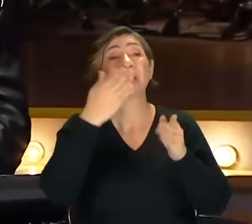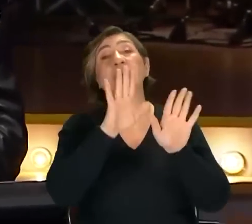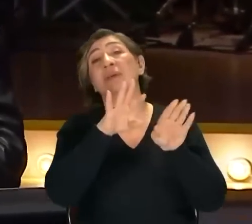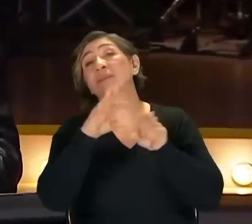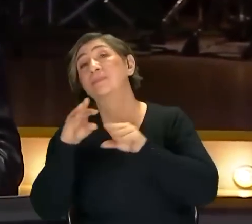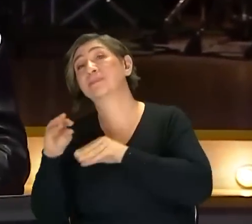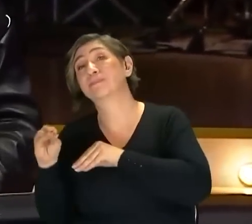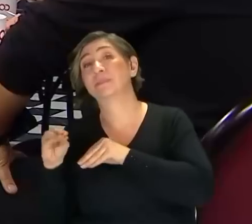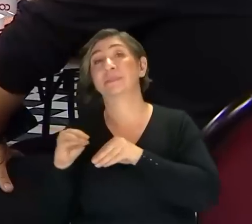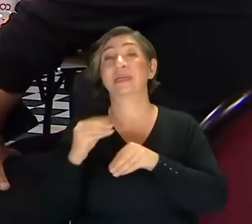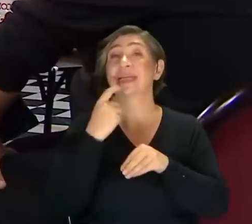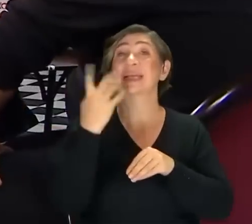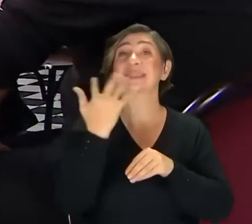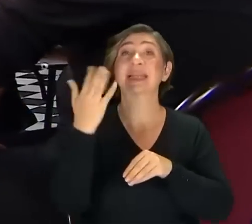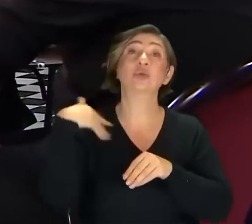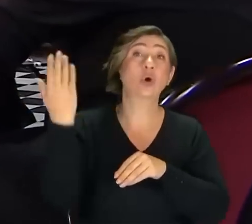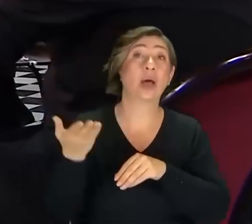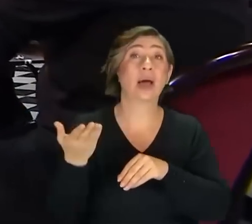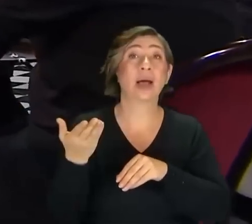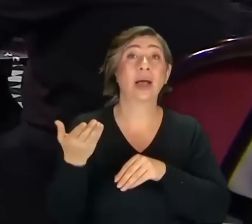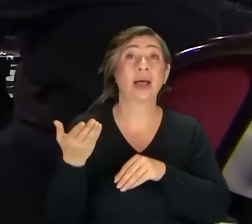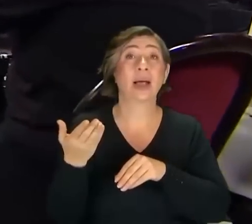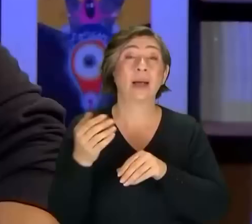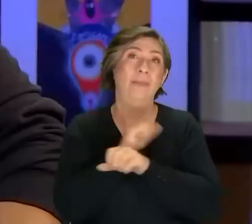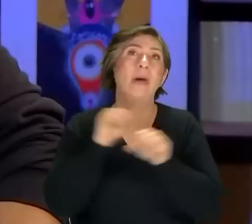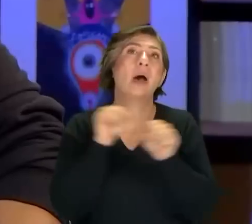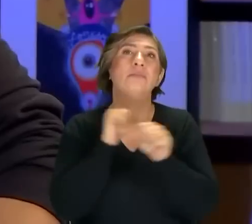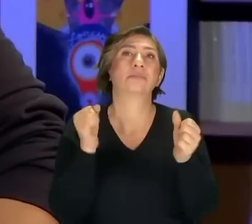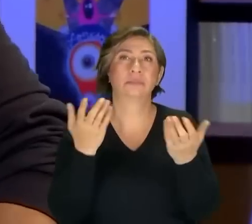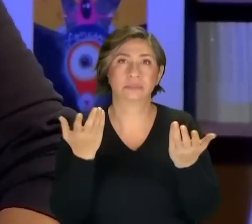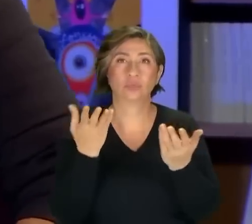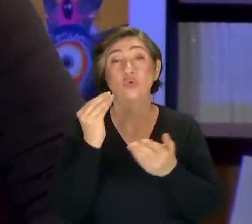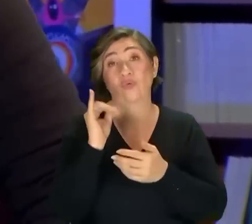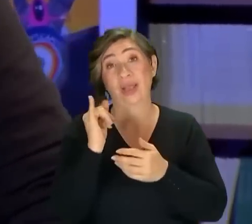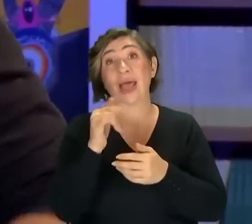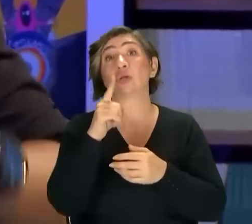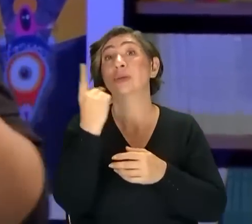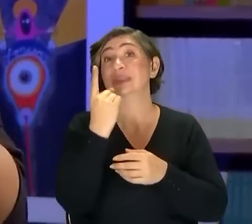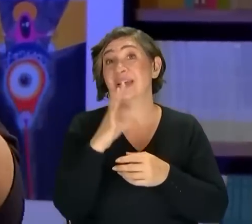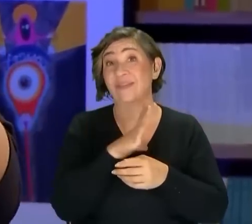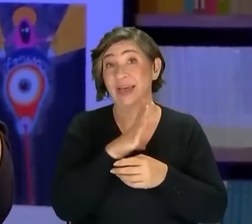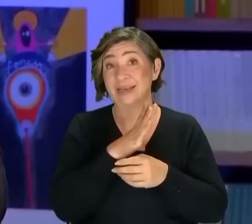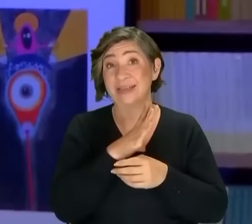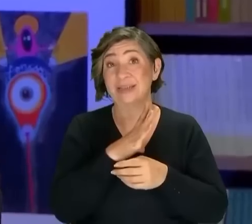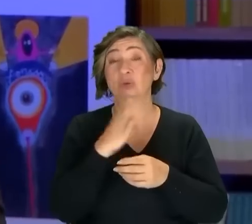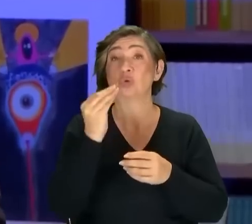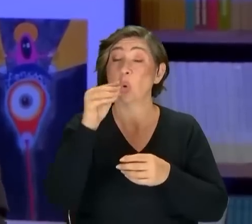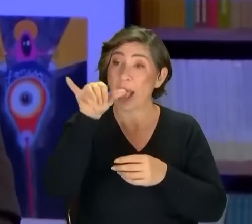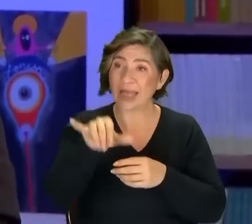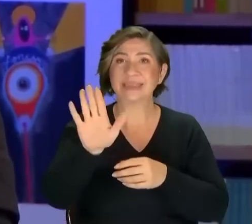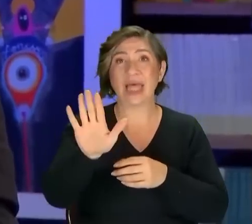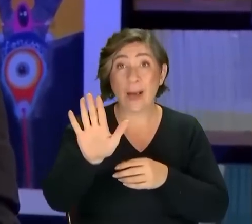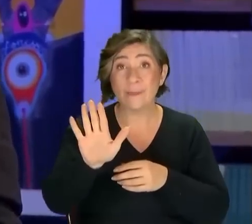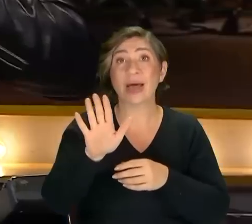ha ha. Kaç sene sonra? Bum. Ya çok fena tabii. Ama şöyle de bir şey var. Çok haklısın abi